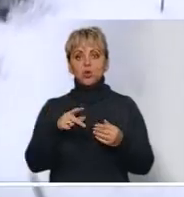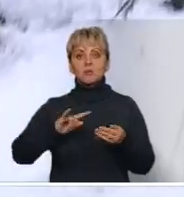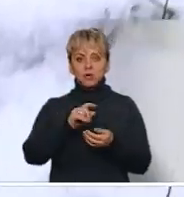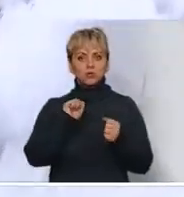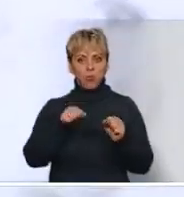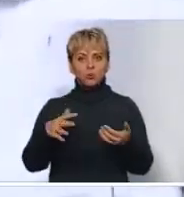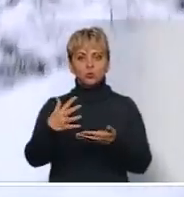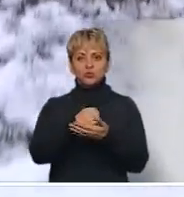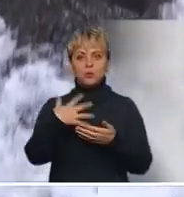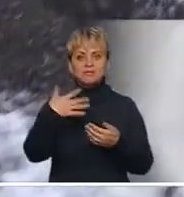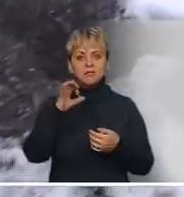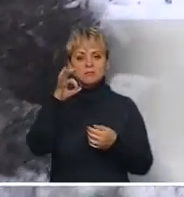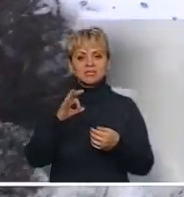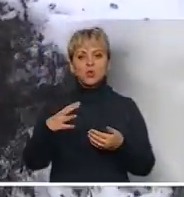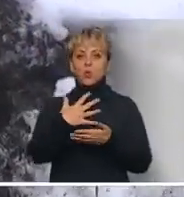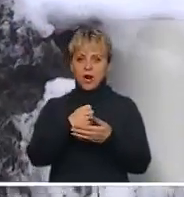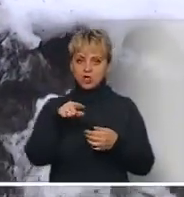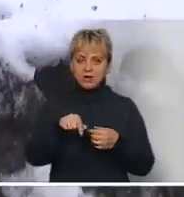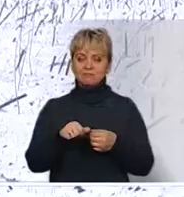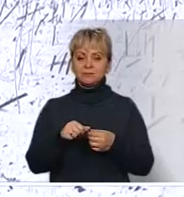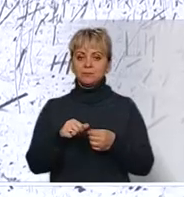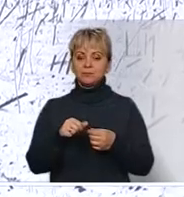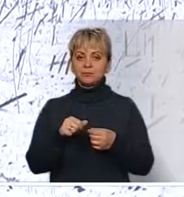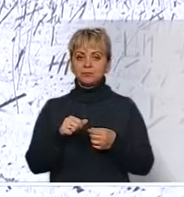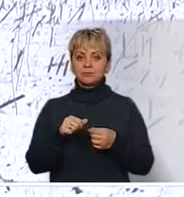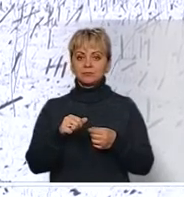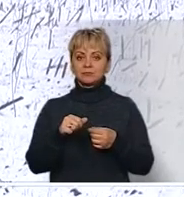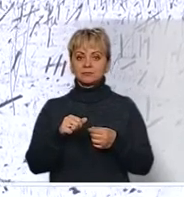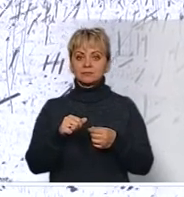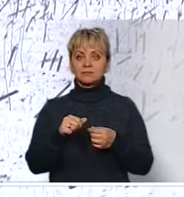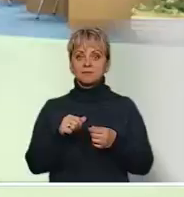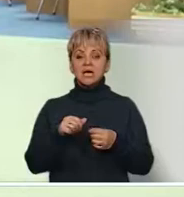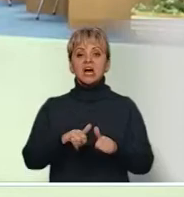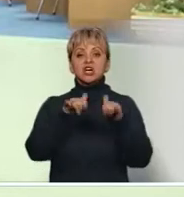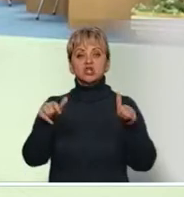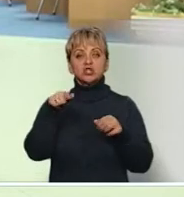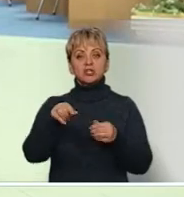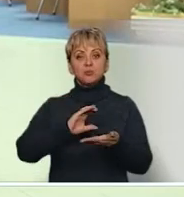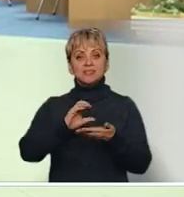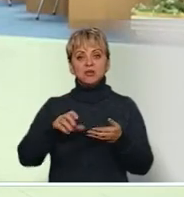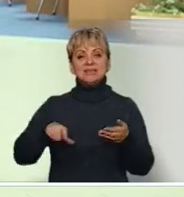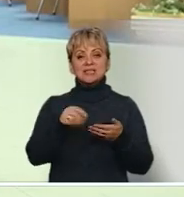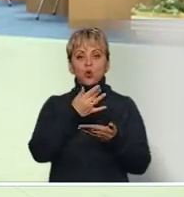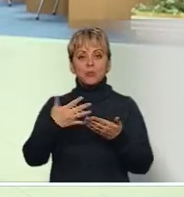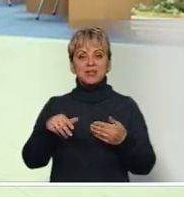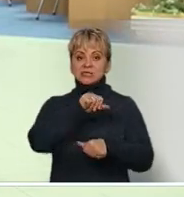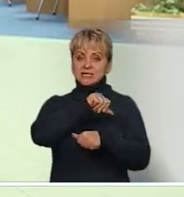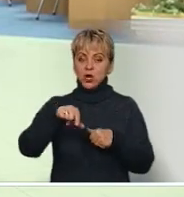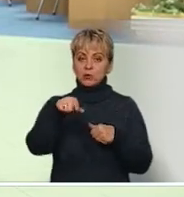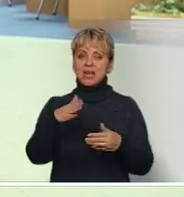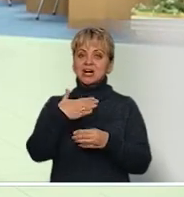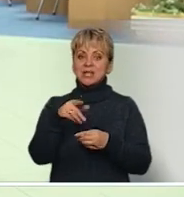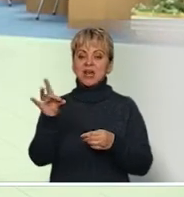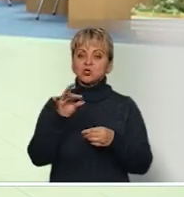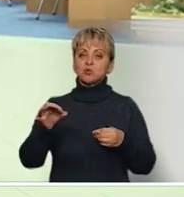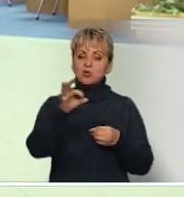неделю-вторую, и мыши могут уничтожить 50% урожая. Расширяются поставки донской продукции за